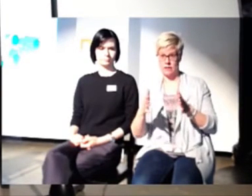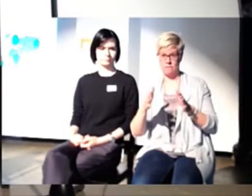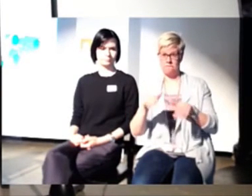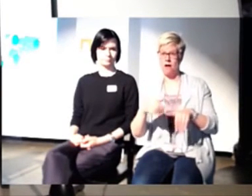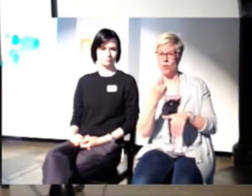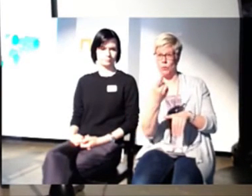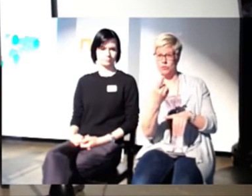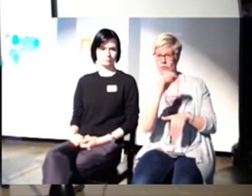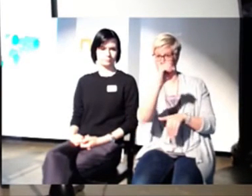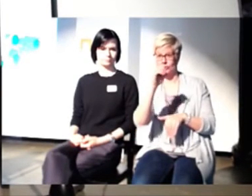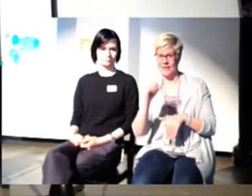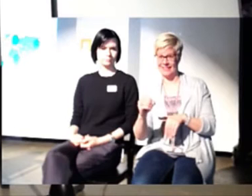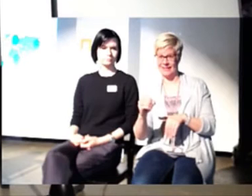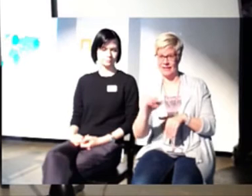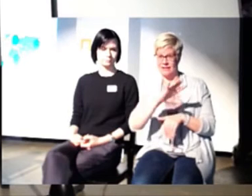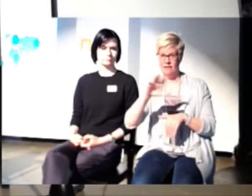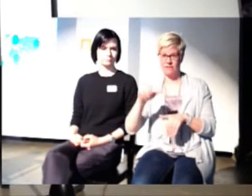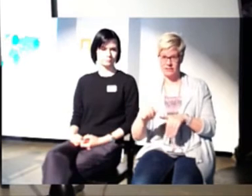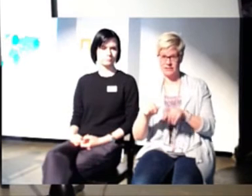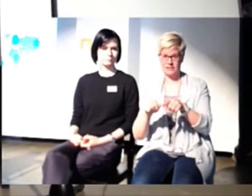se ei ole vielä niin vahvasti